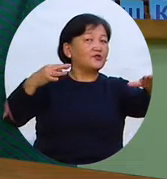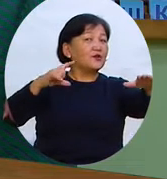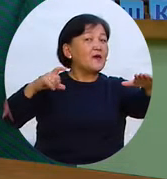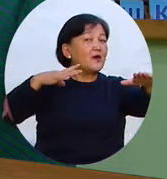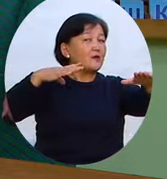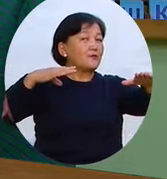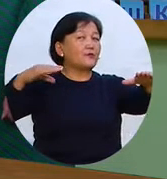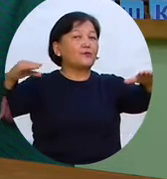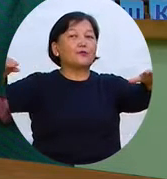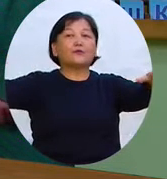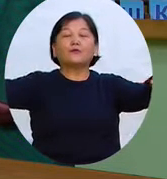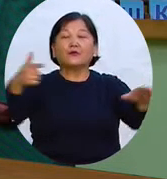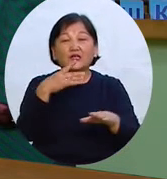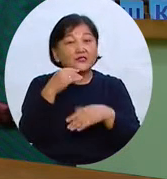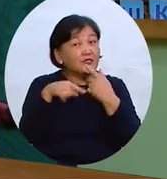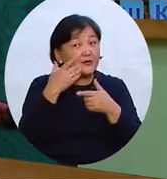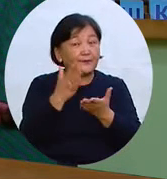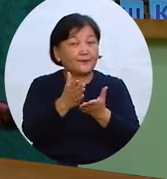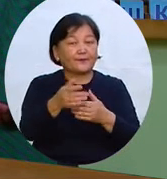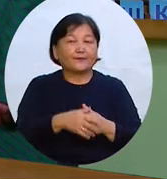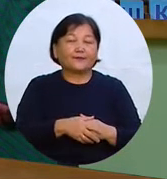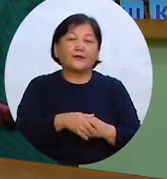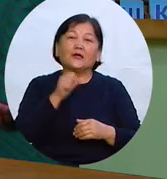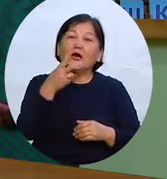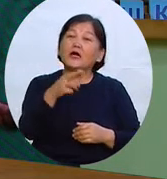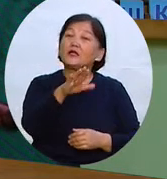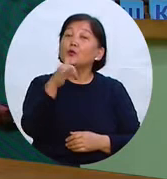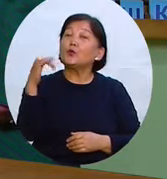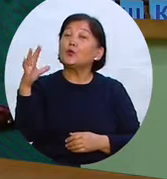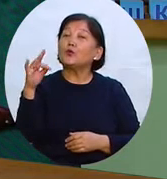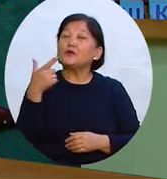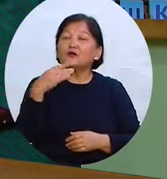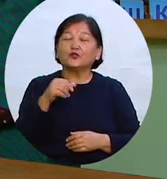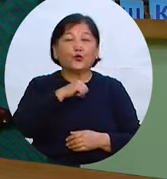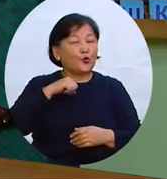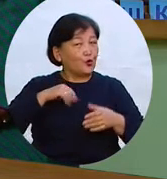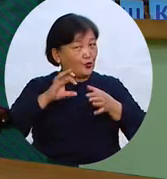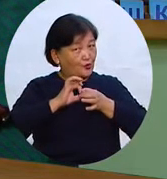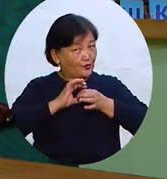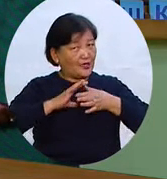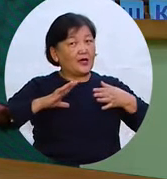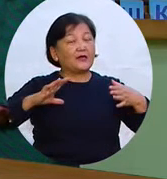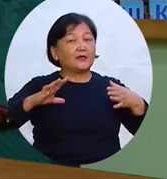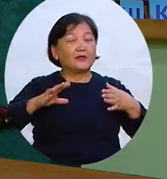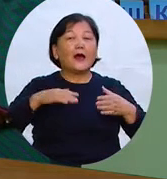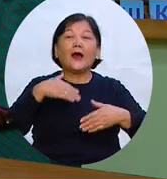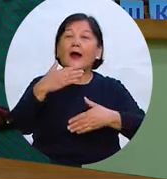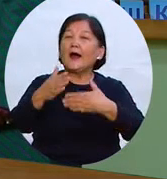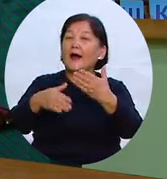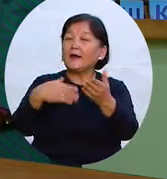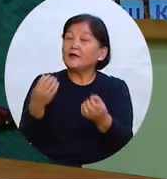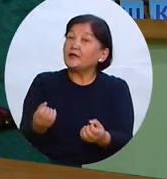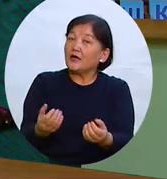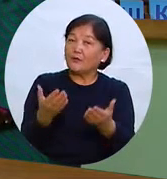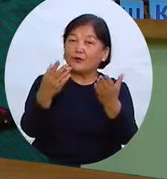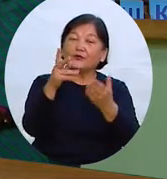багшиг нь уншихад ингэж гарлаа шүү дээ. За, алтуур өөрөө тайлагдах аяндаа болох гэж